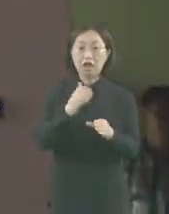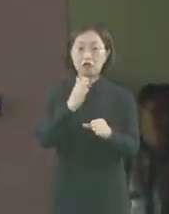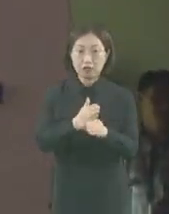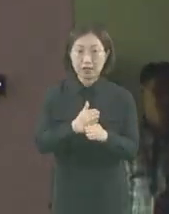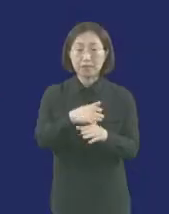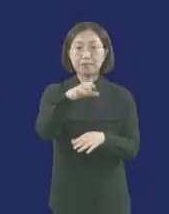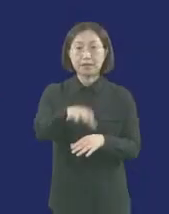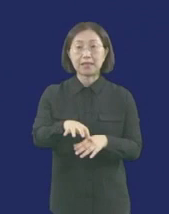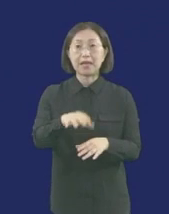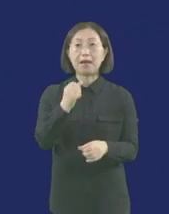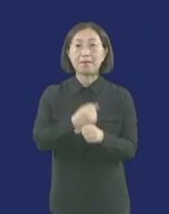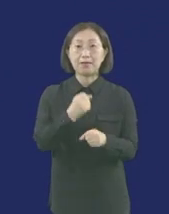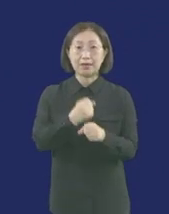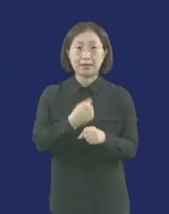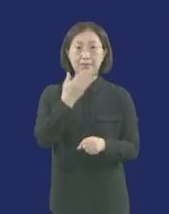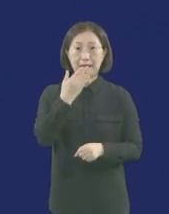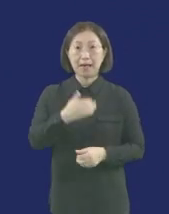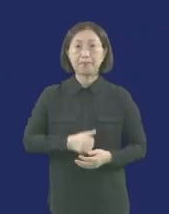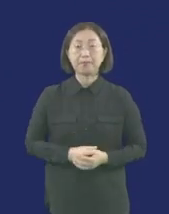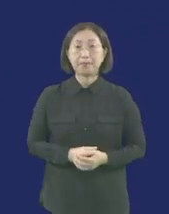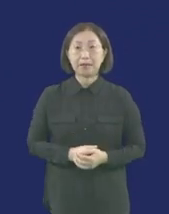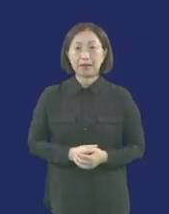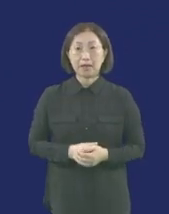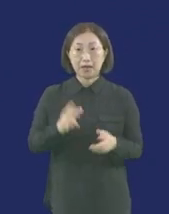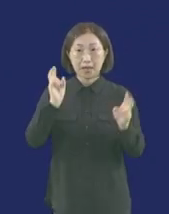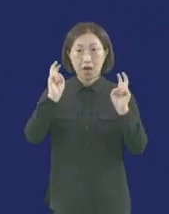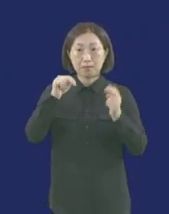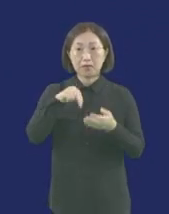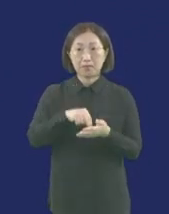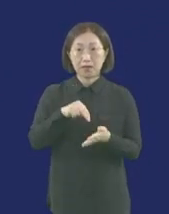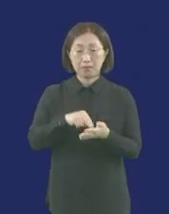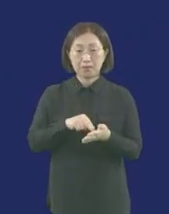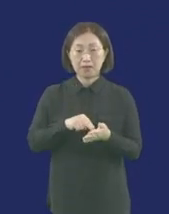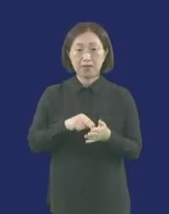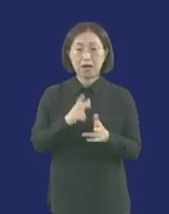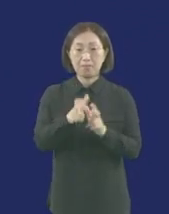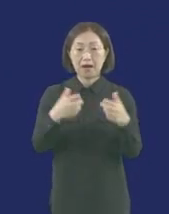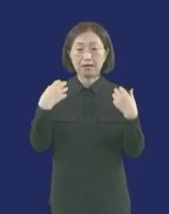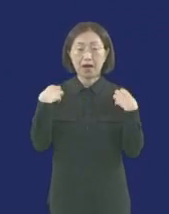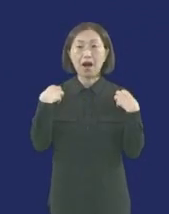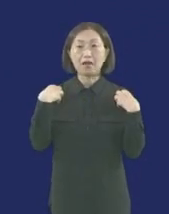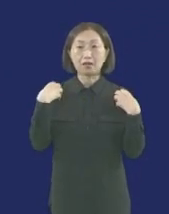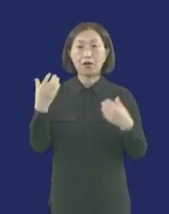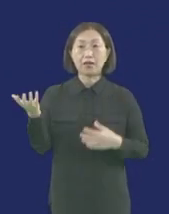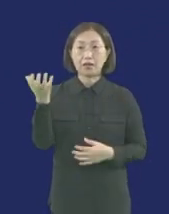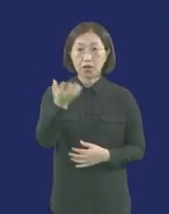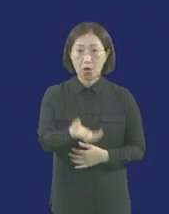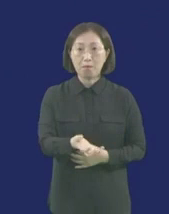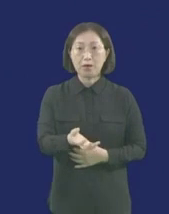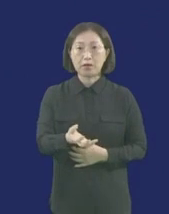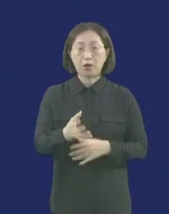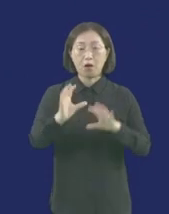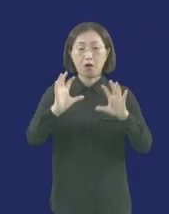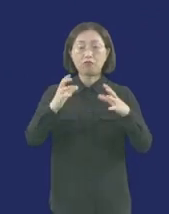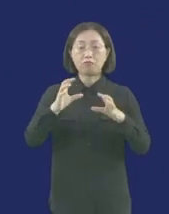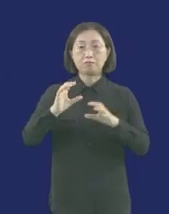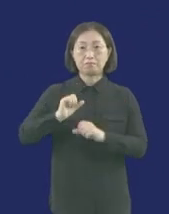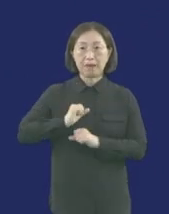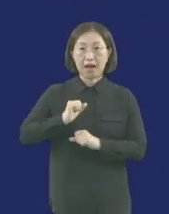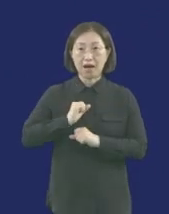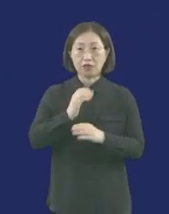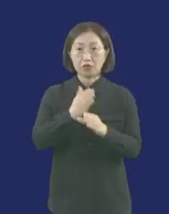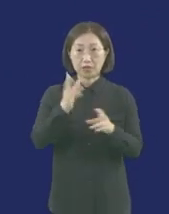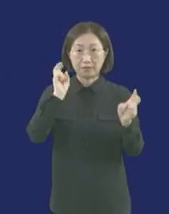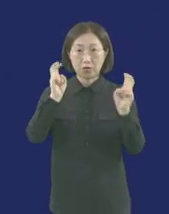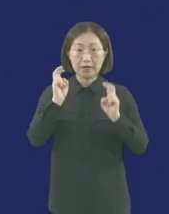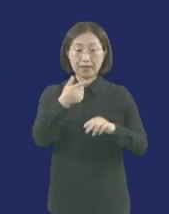때문입니다. 또 기업체 입장에서 보면 이제 방사청이 내려오면서 국방 핵심 기관들이 이제 대전을 중심으로